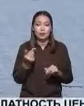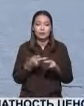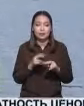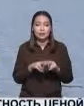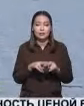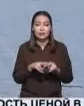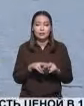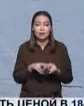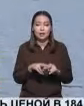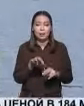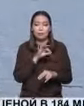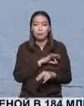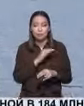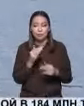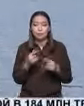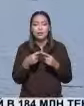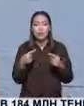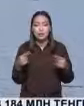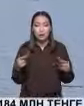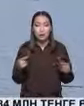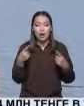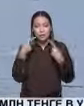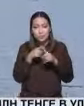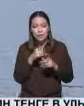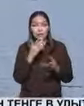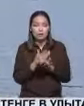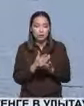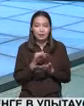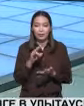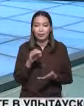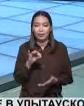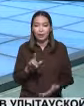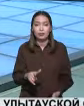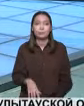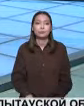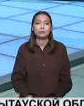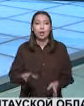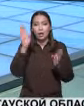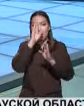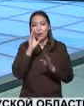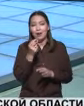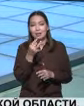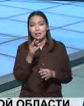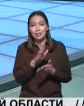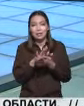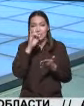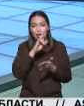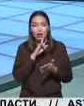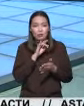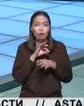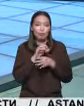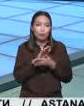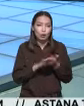хозяйства приобретены различные оборудования и инвентарь. Экологическая акция «Таза Казахстан» продолжилась